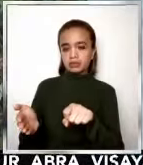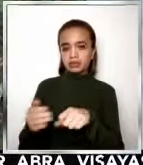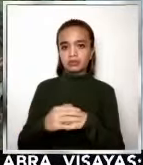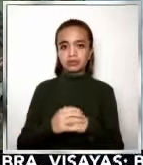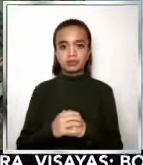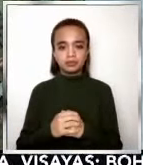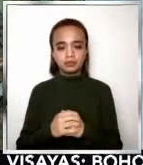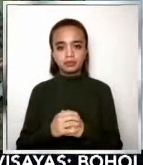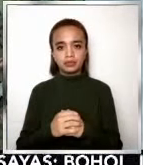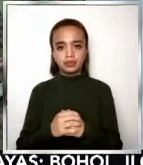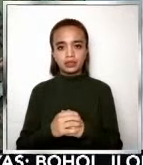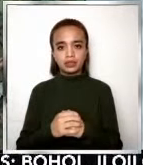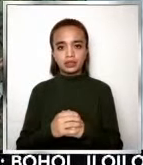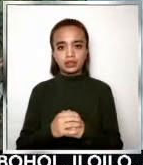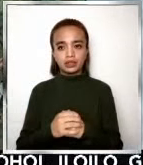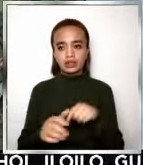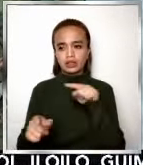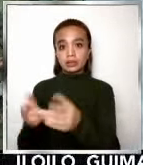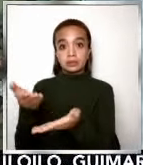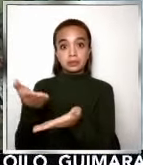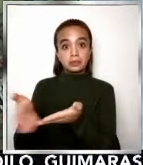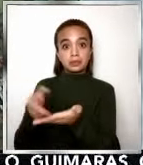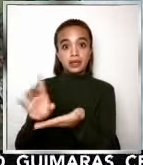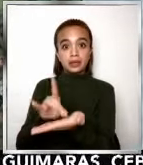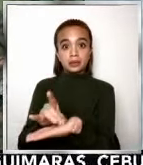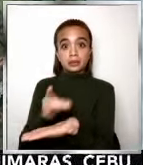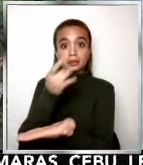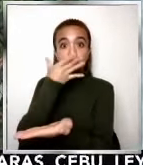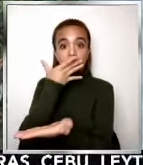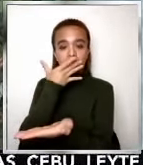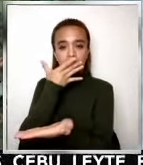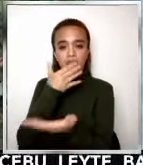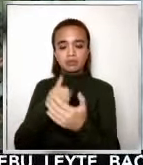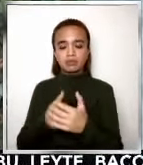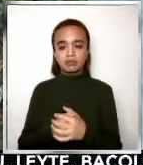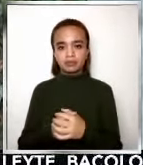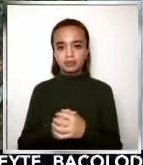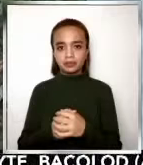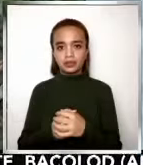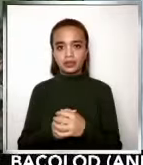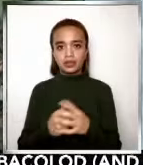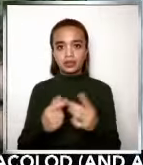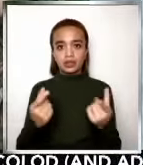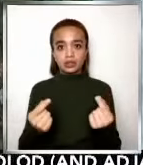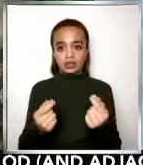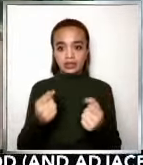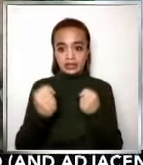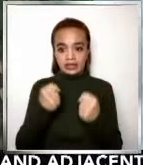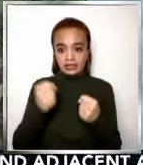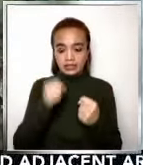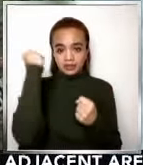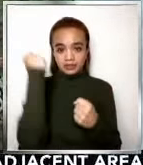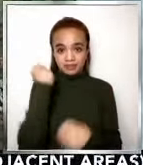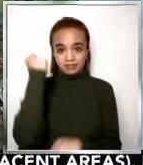is bibili ng gamot sa may Jose Reyes. Ang mga ito, nagmamadali, nagbusina ng busina.